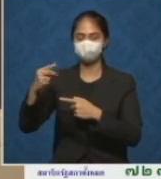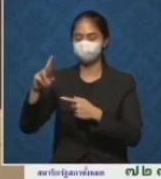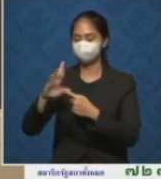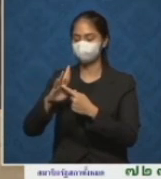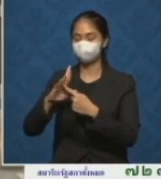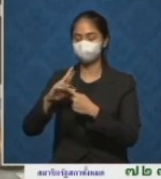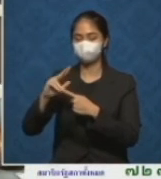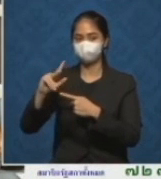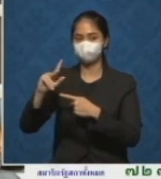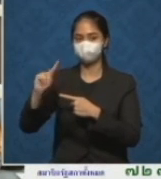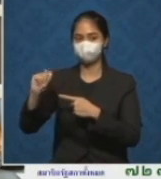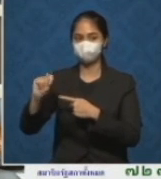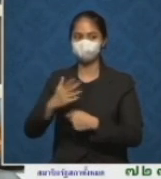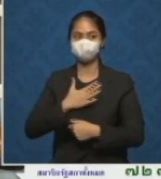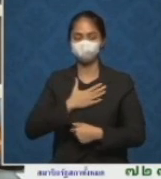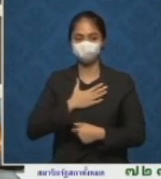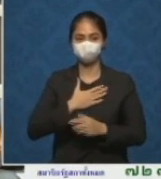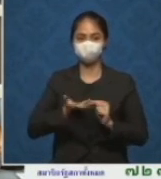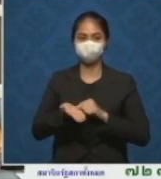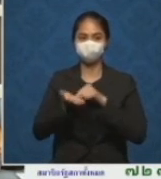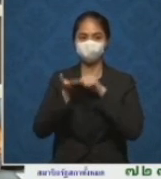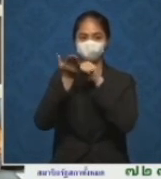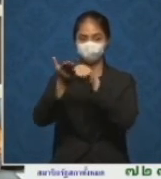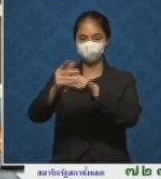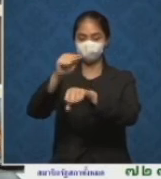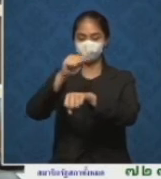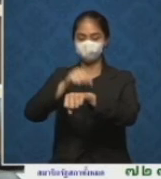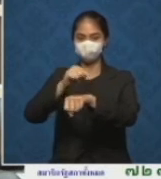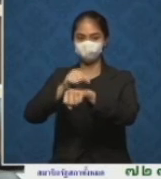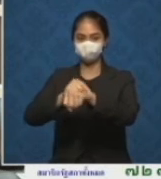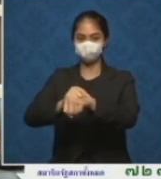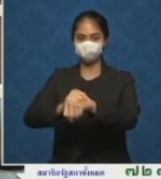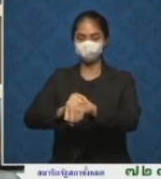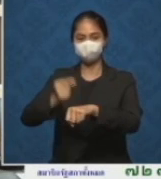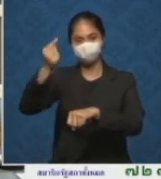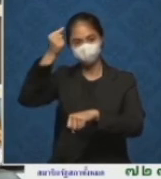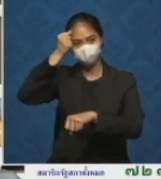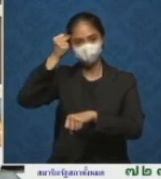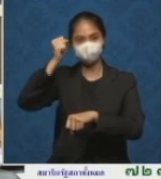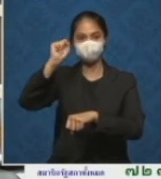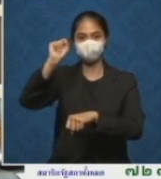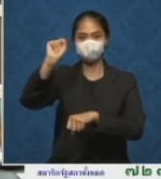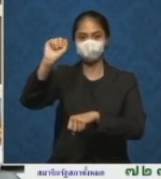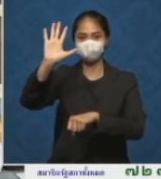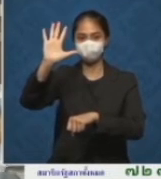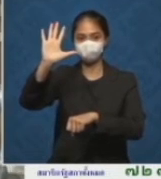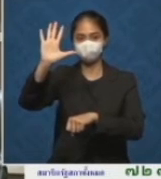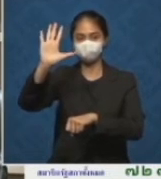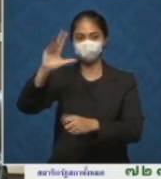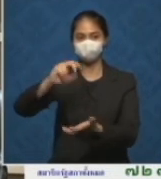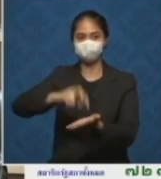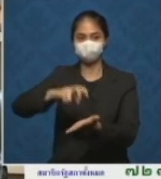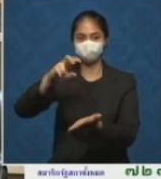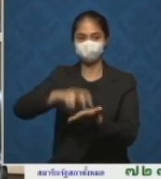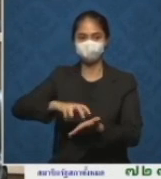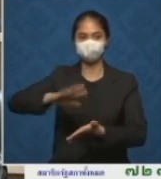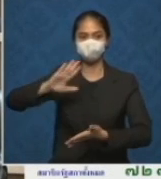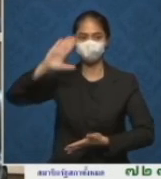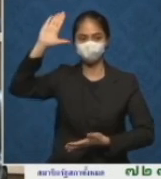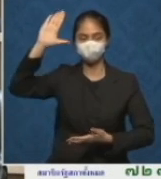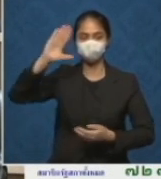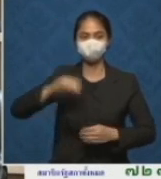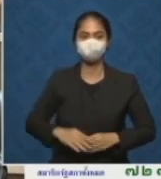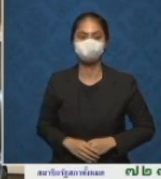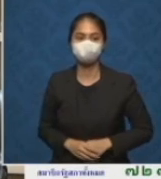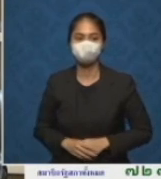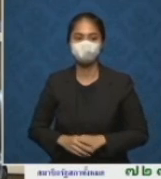ฐสภาค่ะดิฉันขอเสนอระยะเวลาวันแปรยติจำนวน15วันค่ะขอผู้รับรองด้วยค่ะ ผู้รับรองนะ